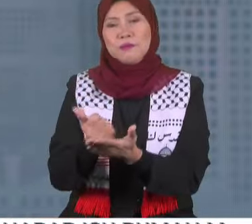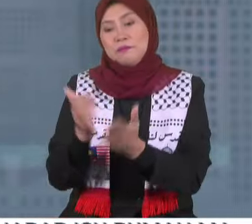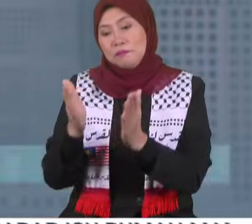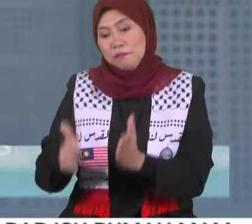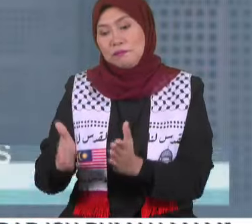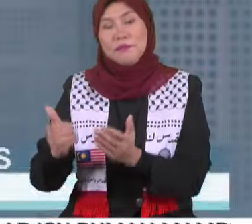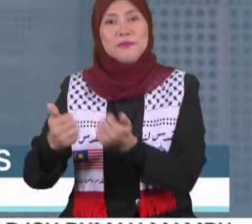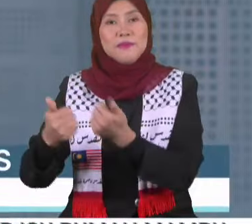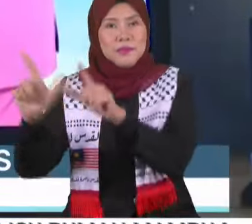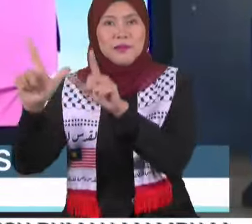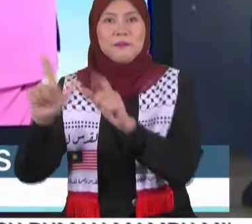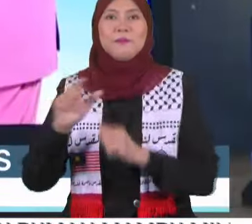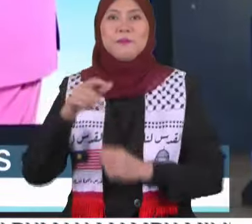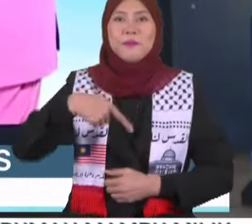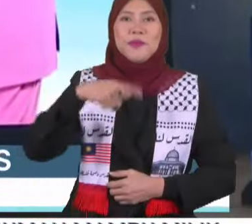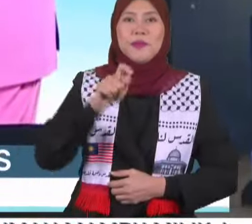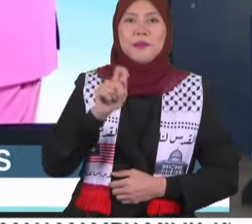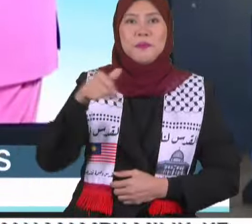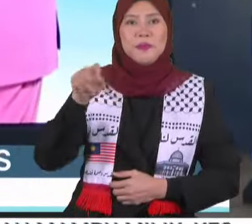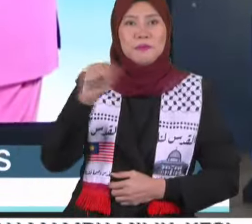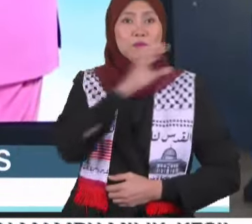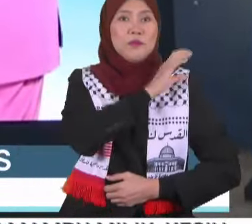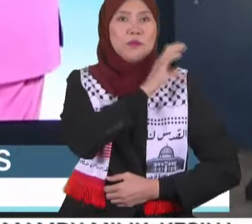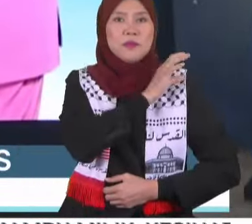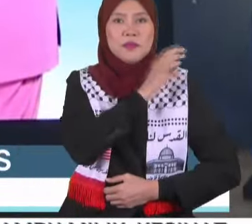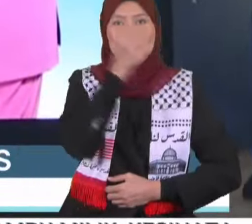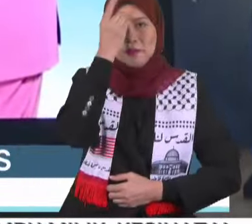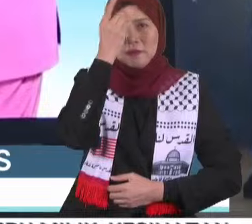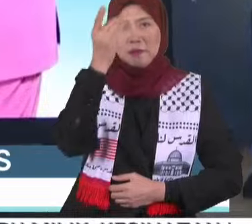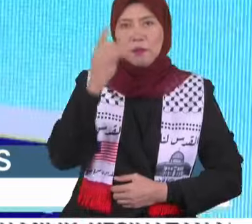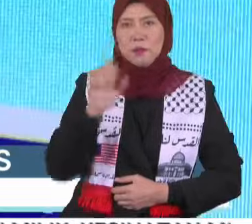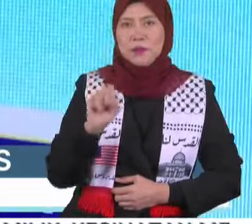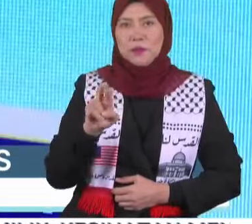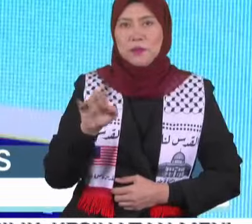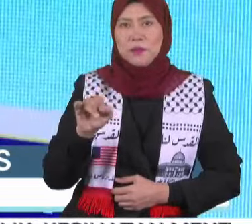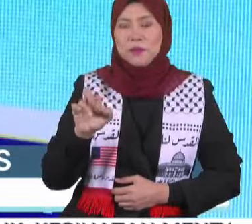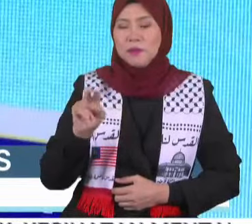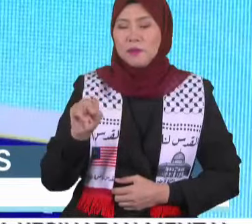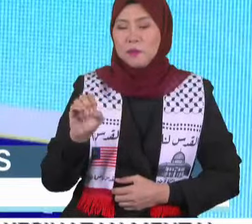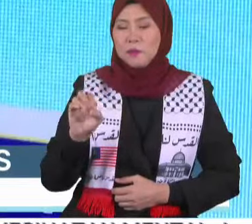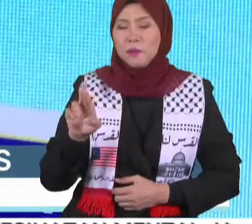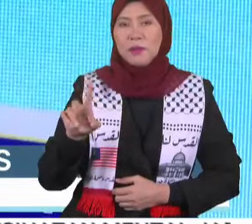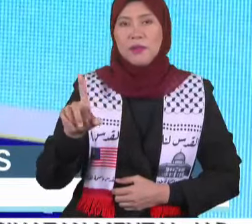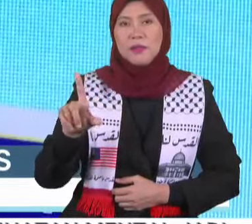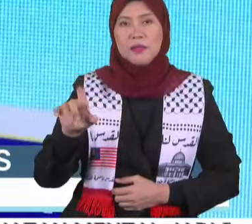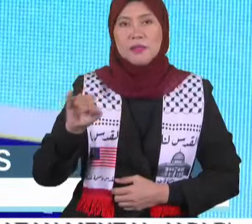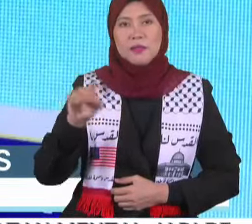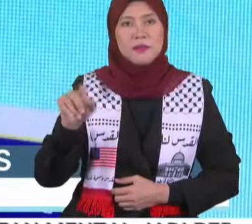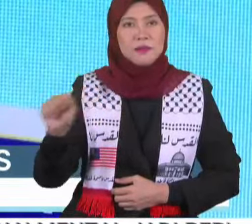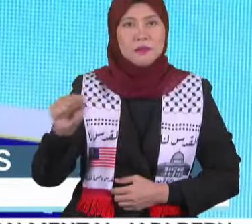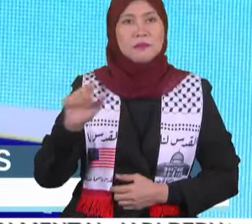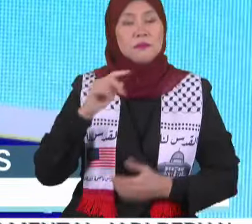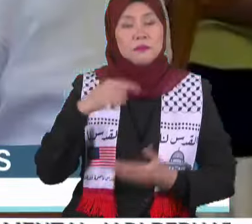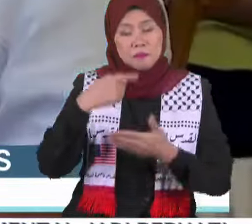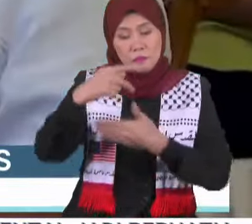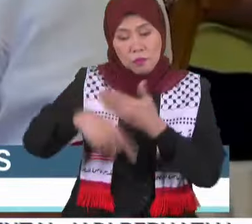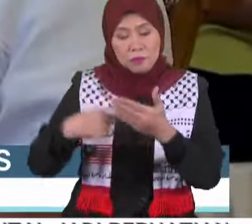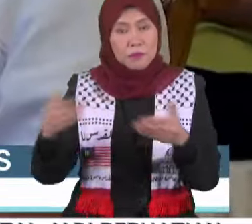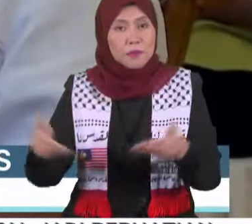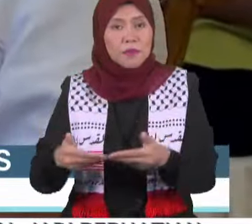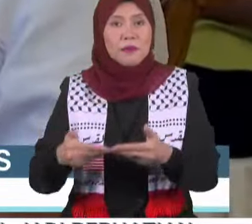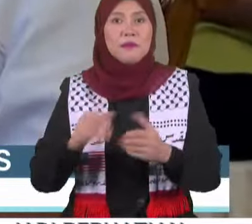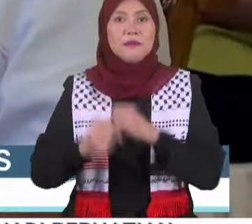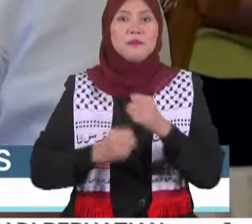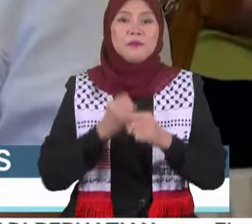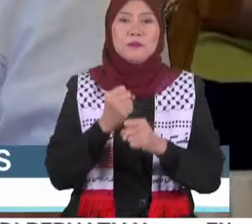layak. Pengerusi PTPTN, Datuk Seri Nur Liza Abdul Rahim berkata, program yang diperkenal Kerajaan Negeri pada Jun